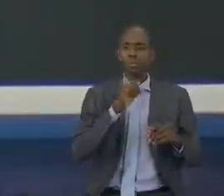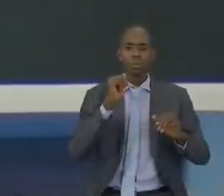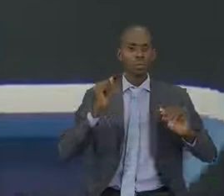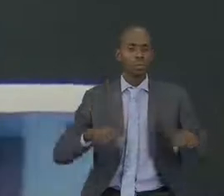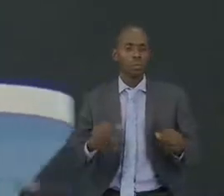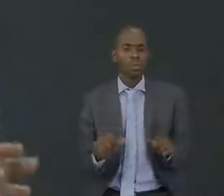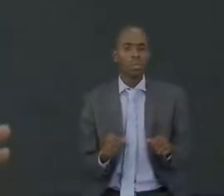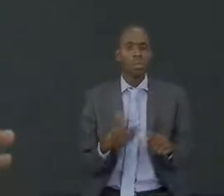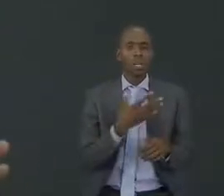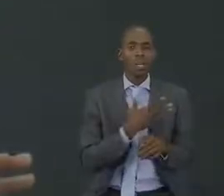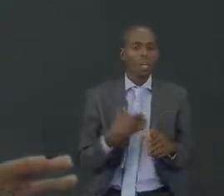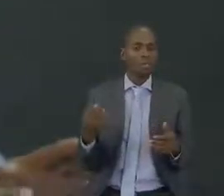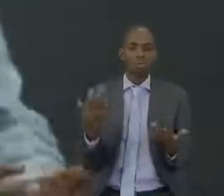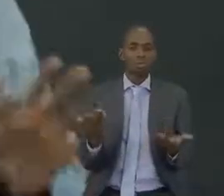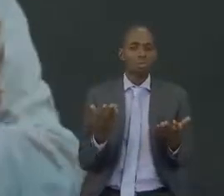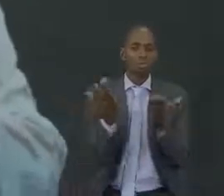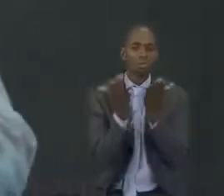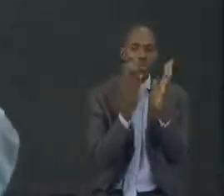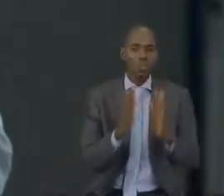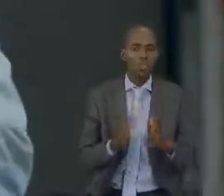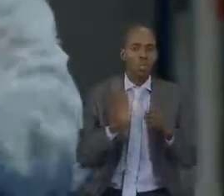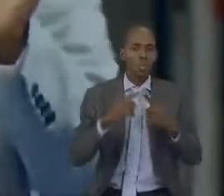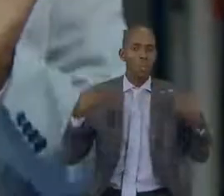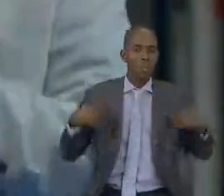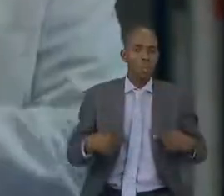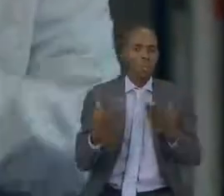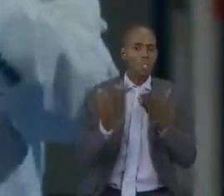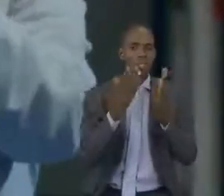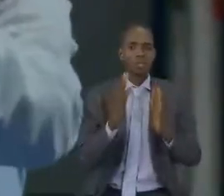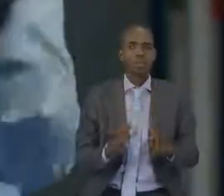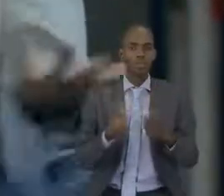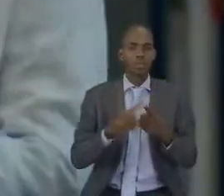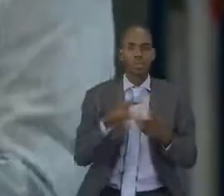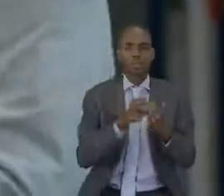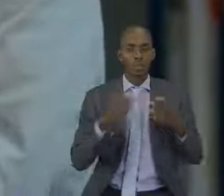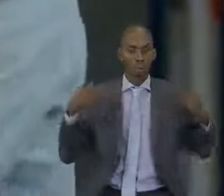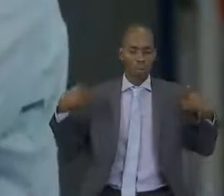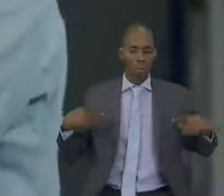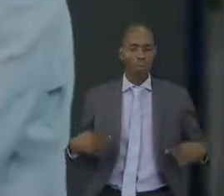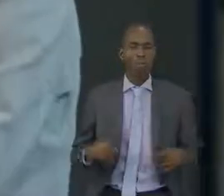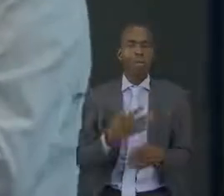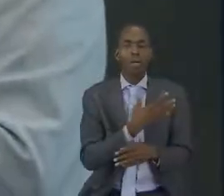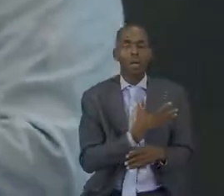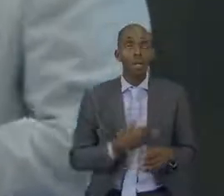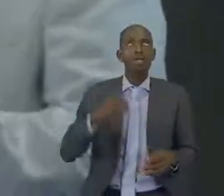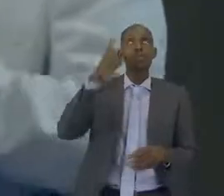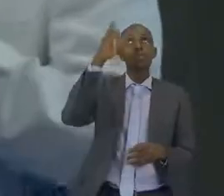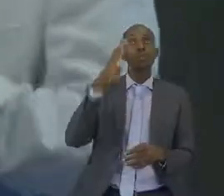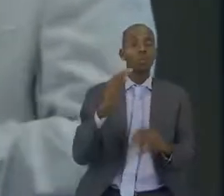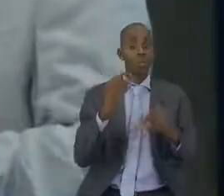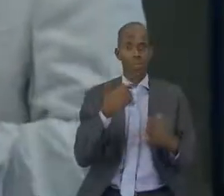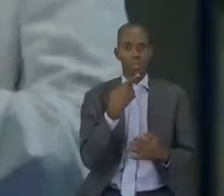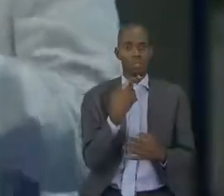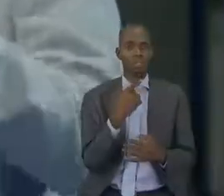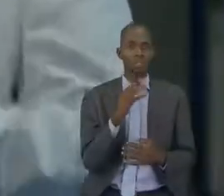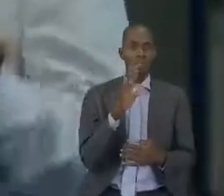esclaves de leur douleur et esclaves de leur infimité. Alors Dieu a dit,